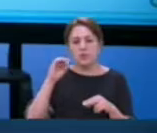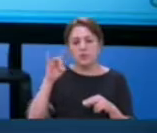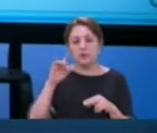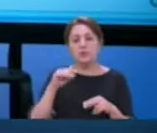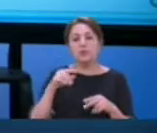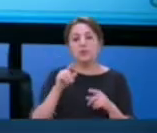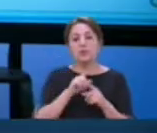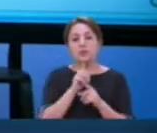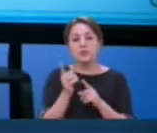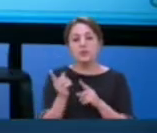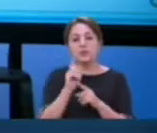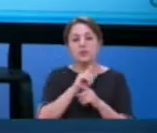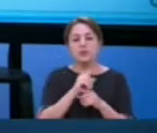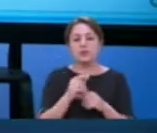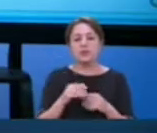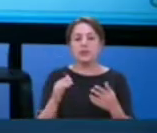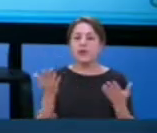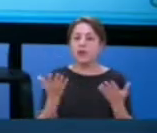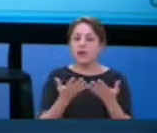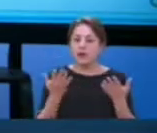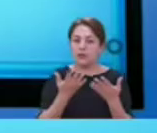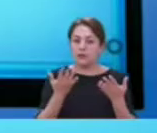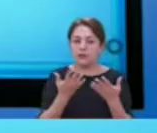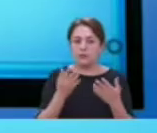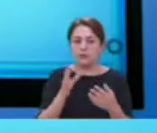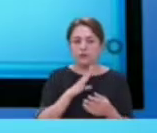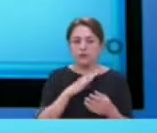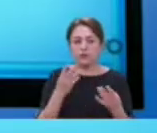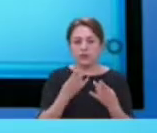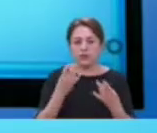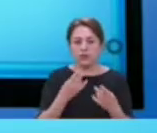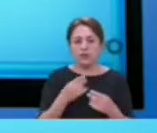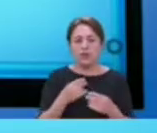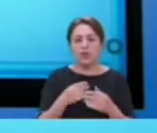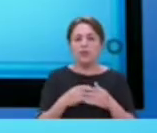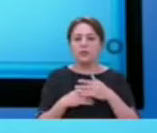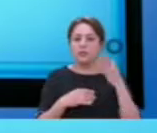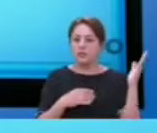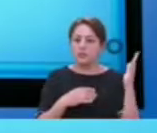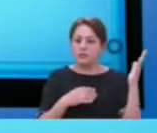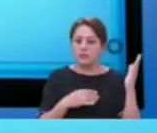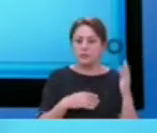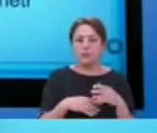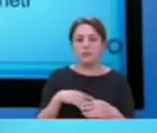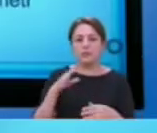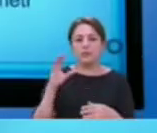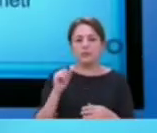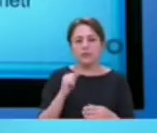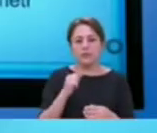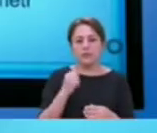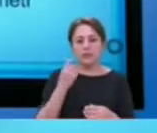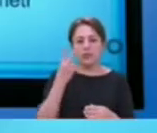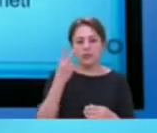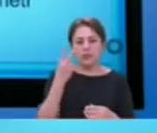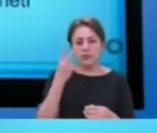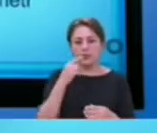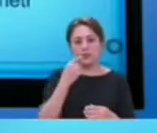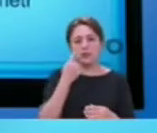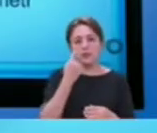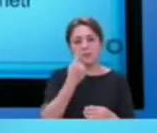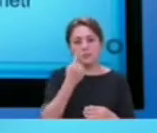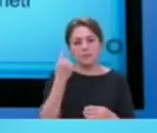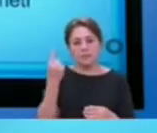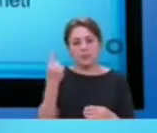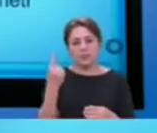kerak? 40 ga tushishi uchun, demak, chap tomonga va 2 birlikka,